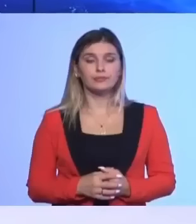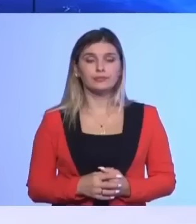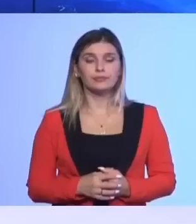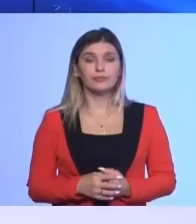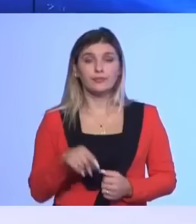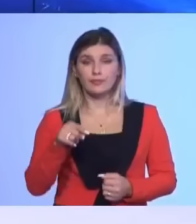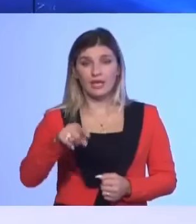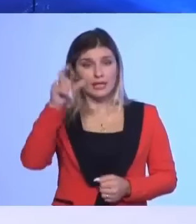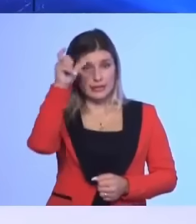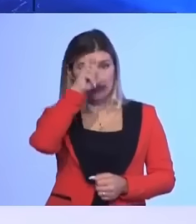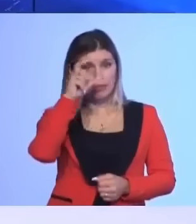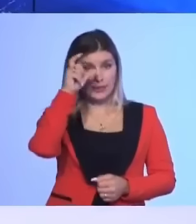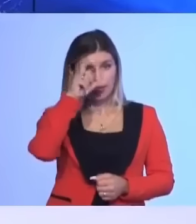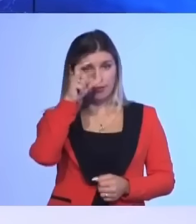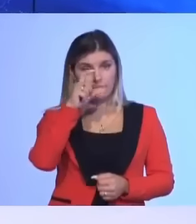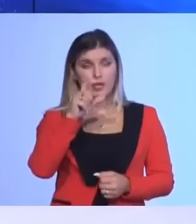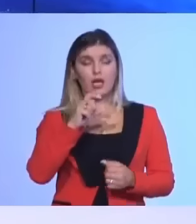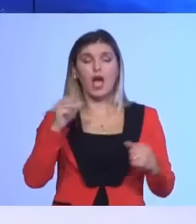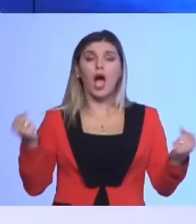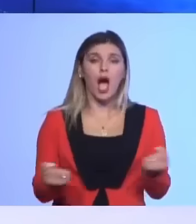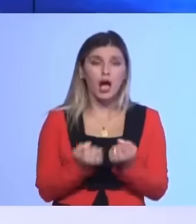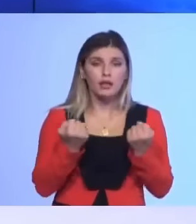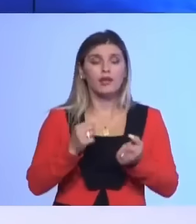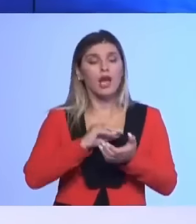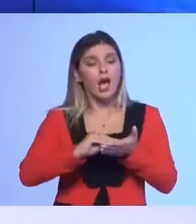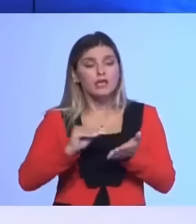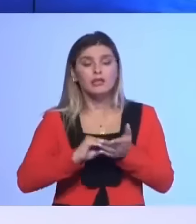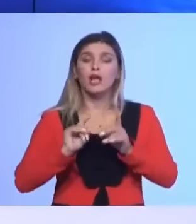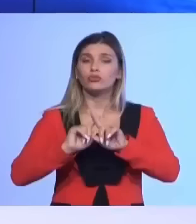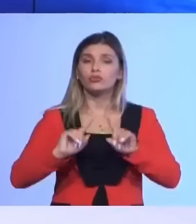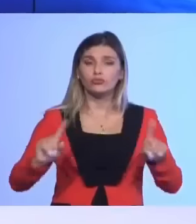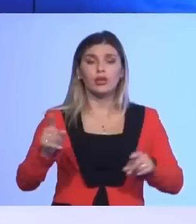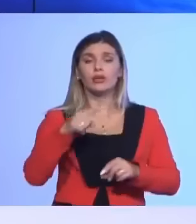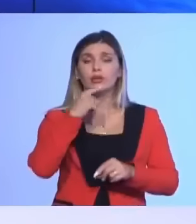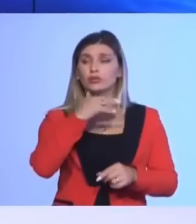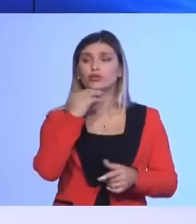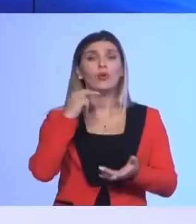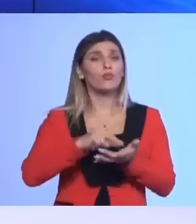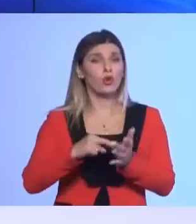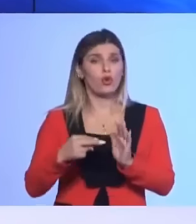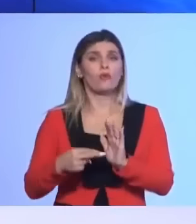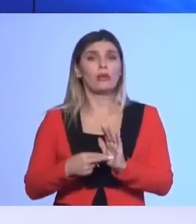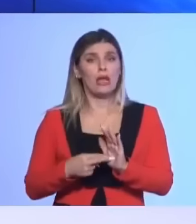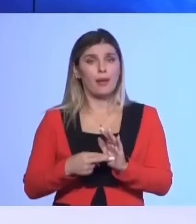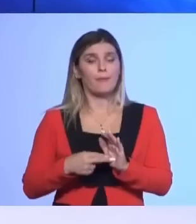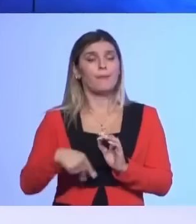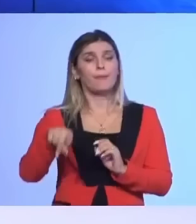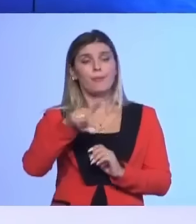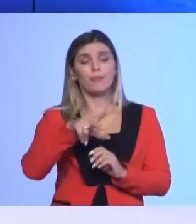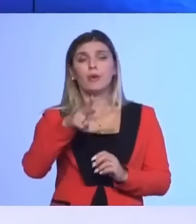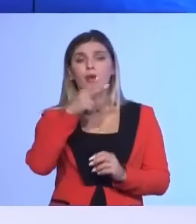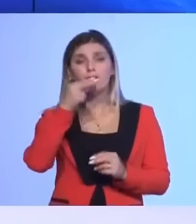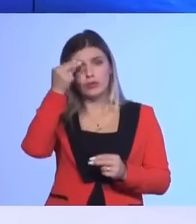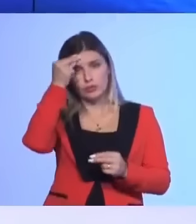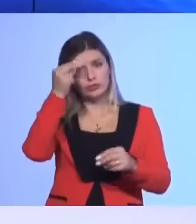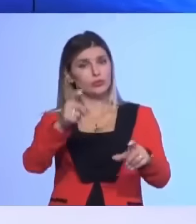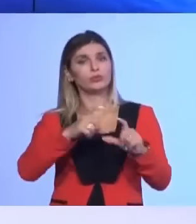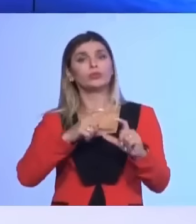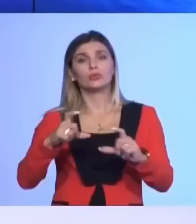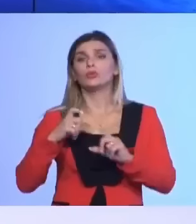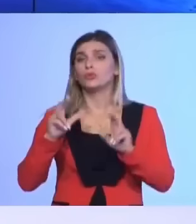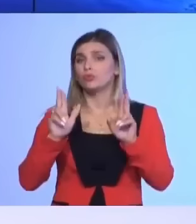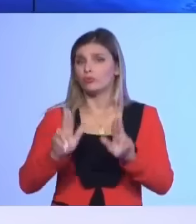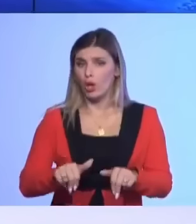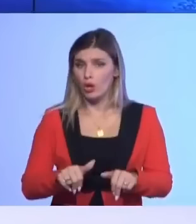Në Serbi, aktivistët dhe gazetarët po ankohen se po përballen me presione dhe kërcënime të cilat janë në rritje. Ata thonë